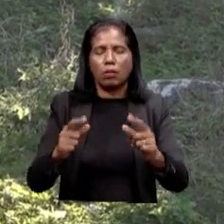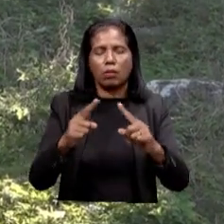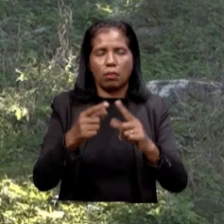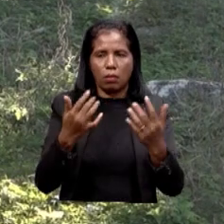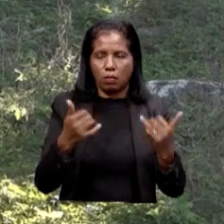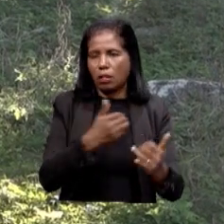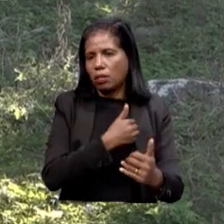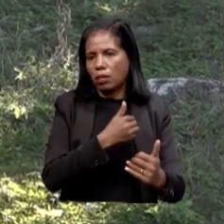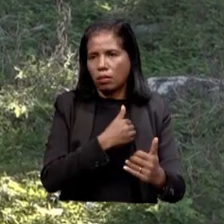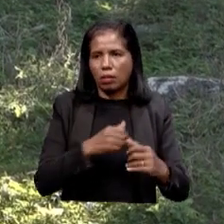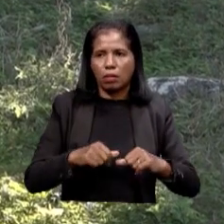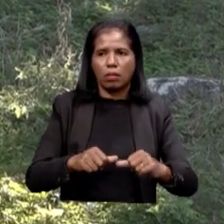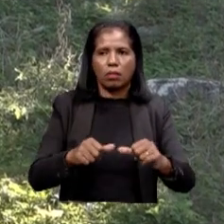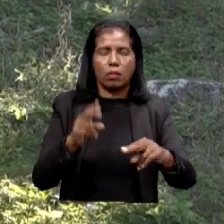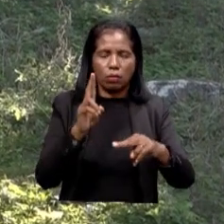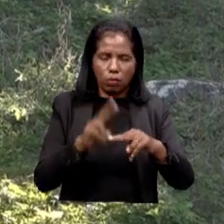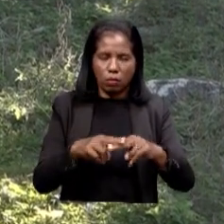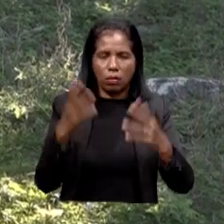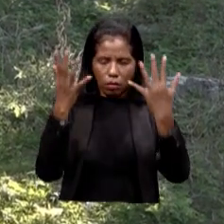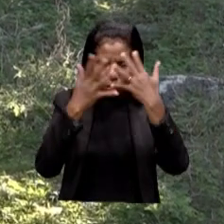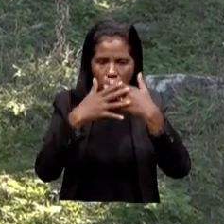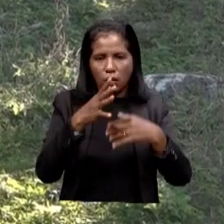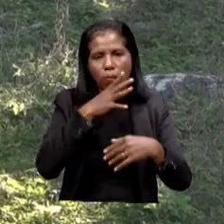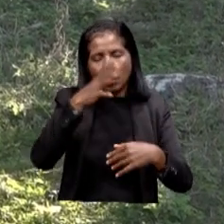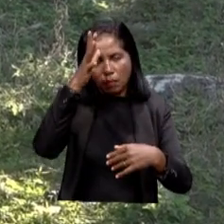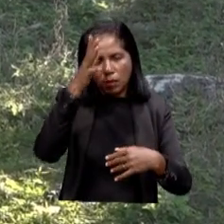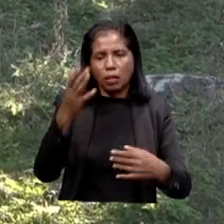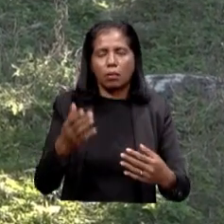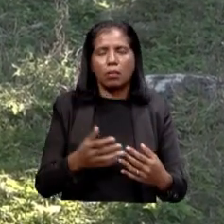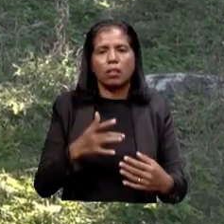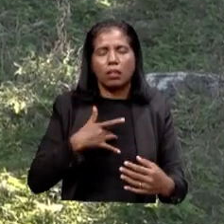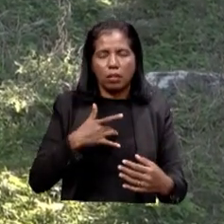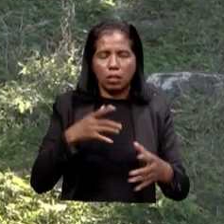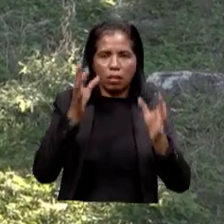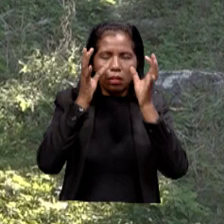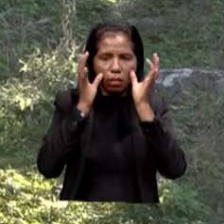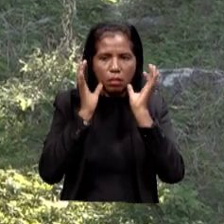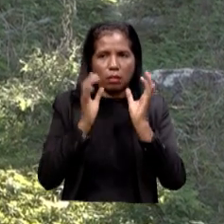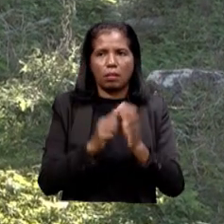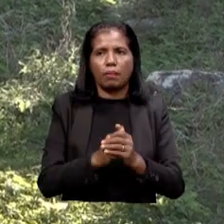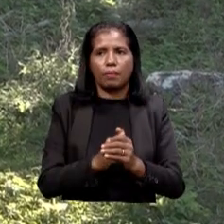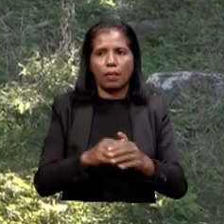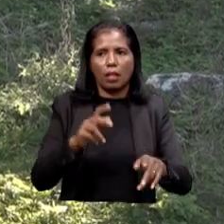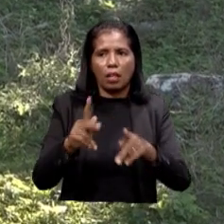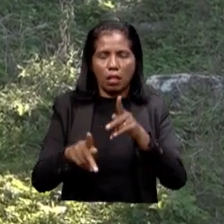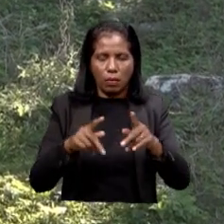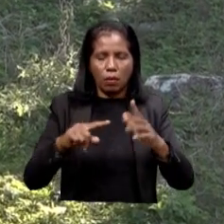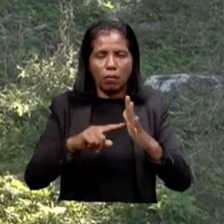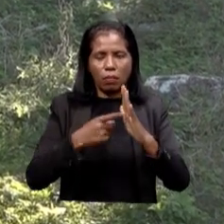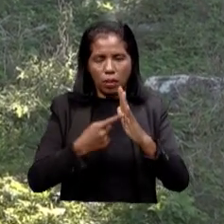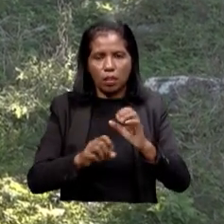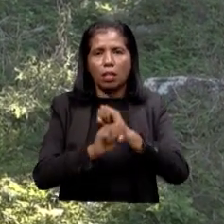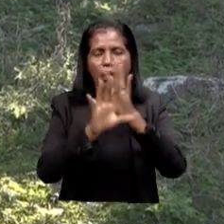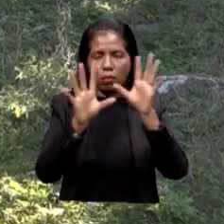ami kontinu atur yang aku kularang, ikmi inaman sira mos, sin triste tambah. Maluk sira balung na komesa na romang na